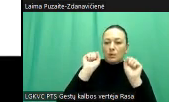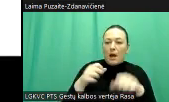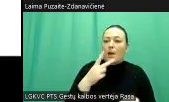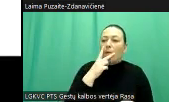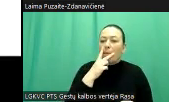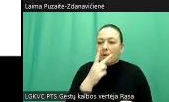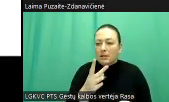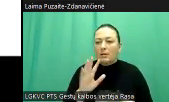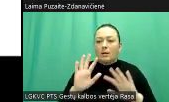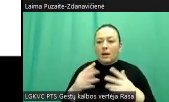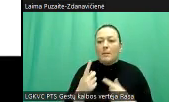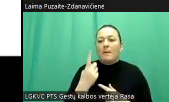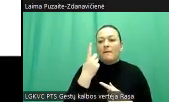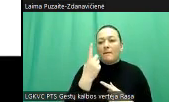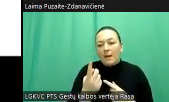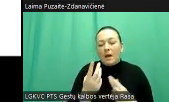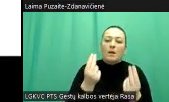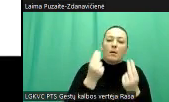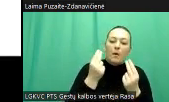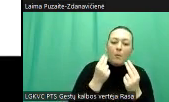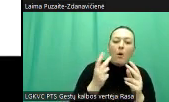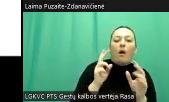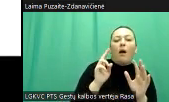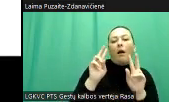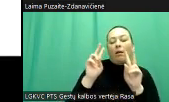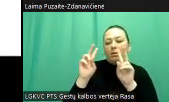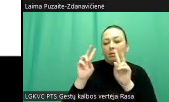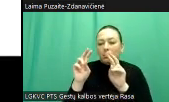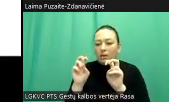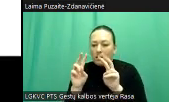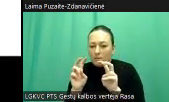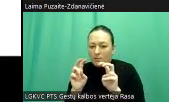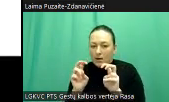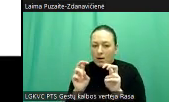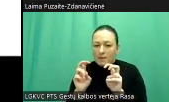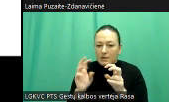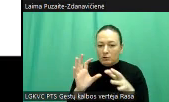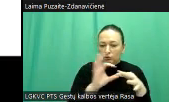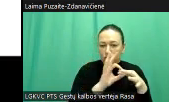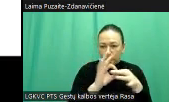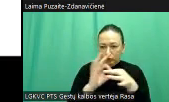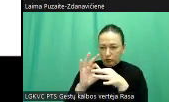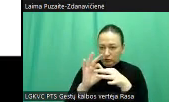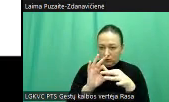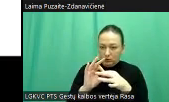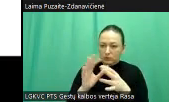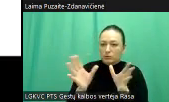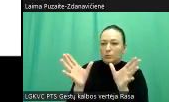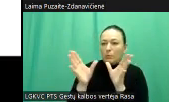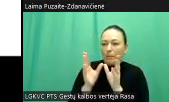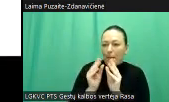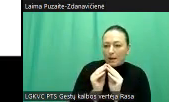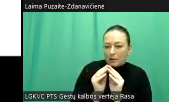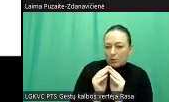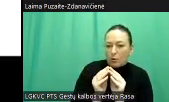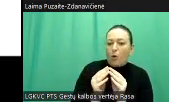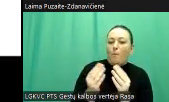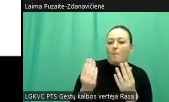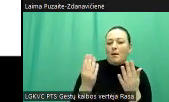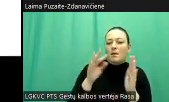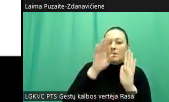ar kita dalyko turinio tema yra siejama su bendrom tarpdalykiniam